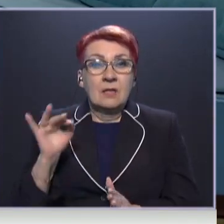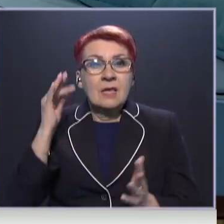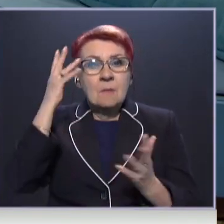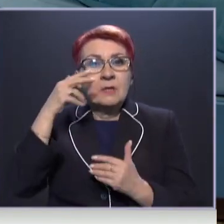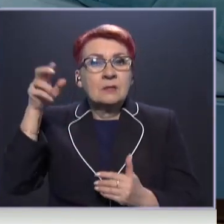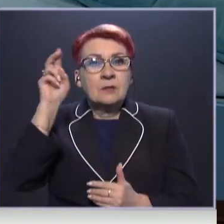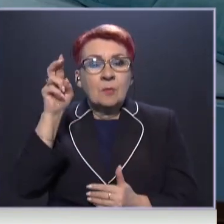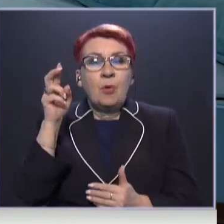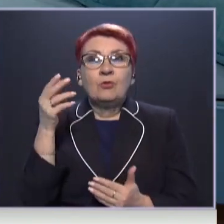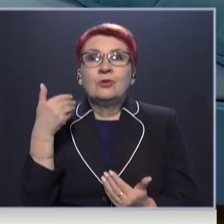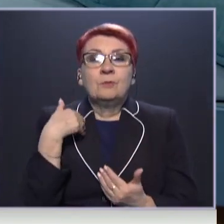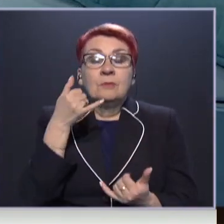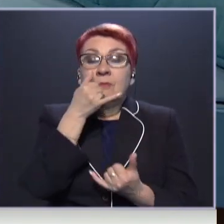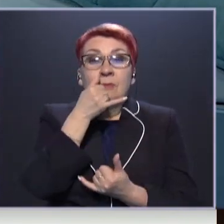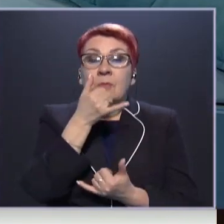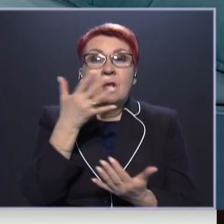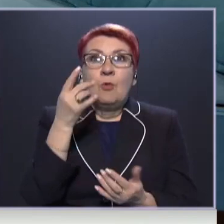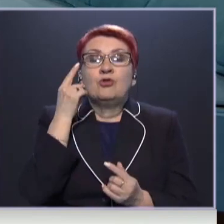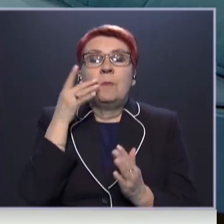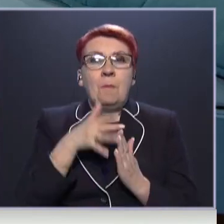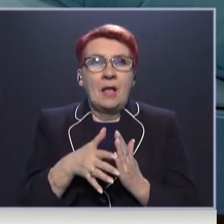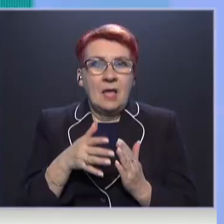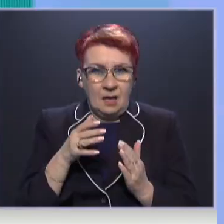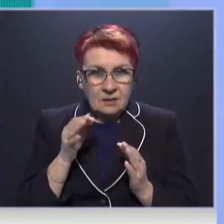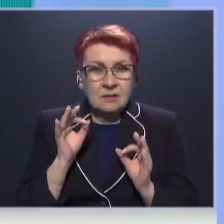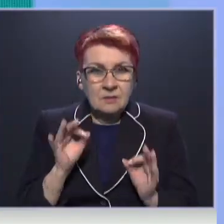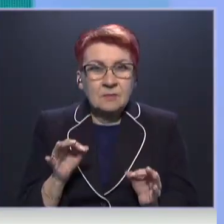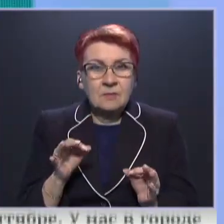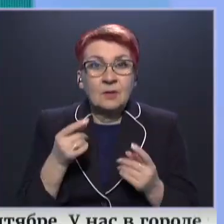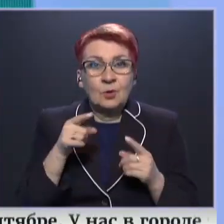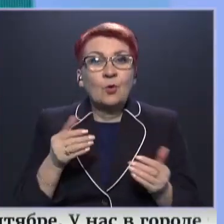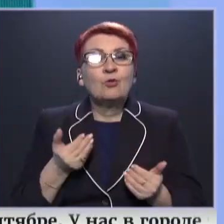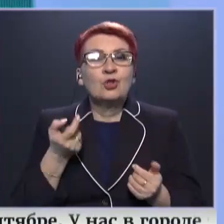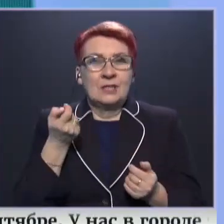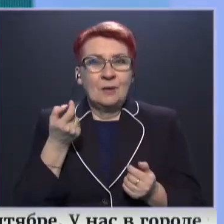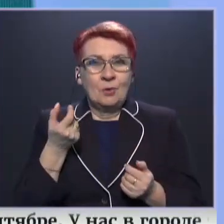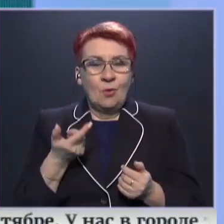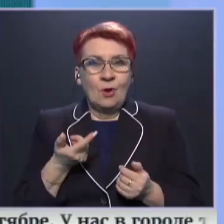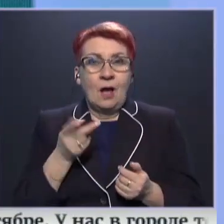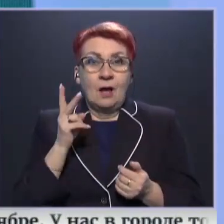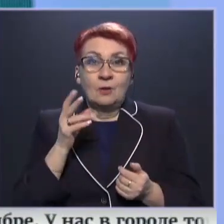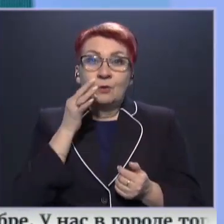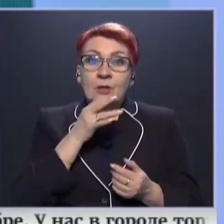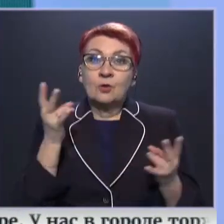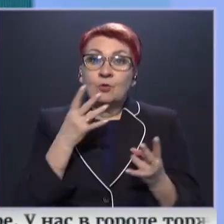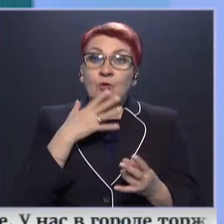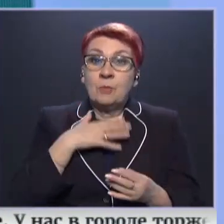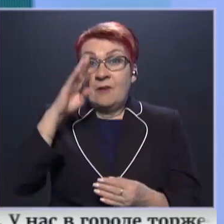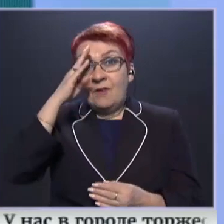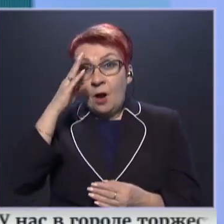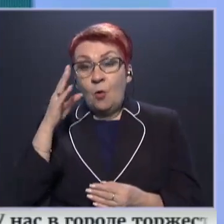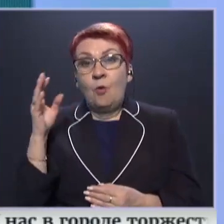нас непостижима. Мы не можем его понять, потому что другая жизнь немного. Да? Тот, кто сказал, что нужно любить врагов